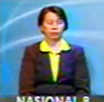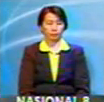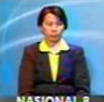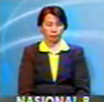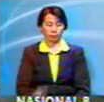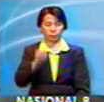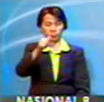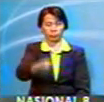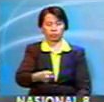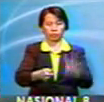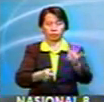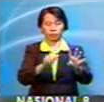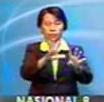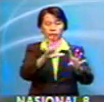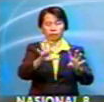Esok